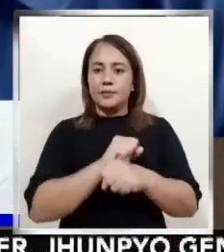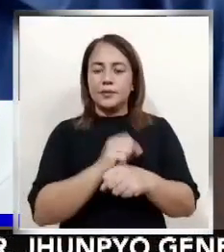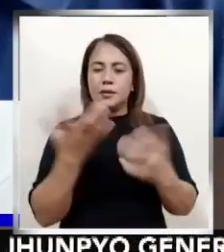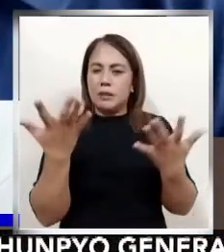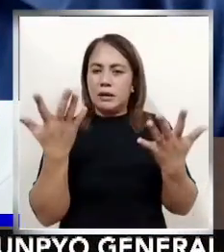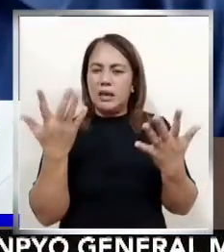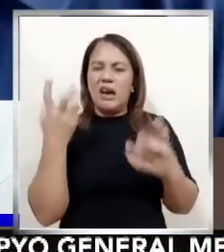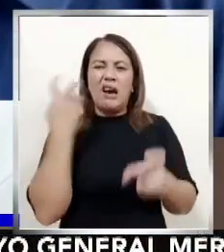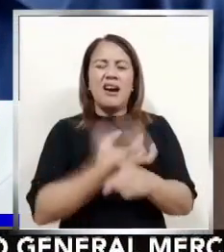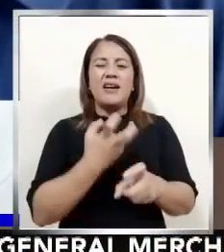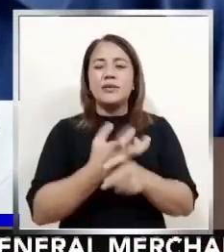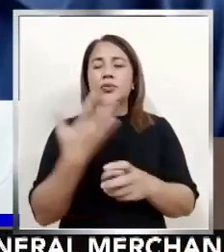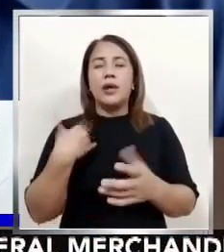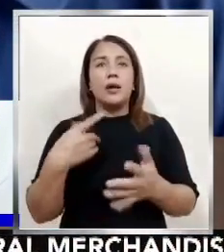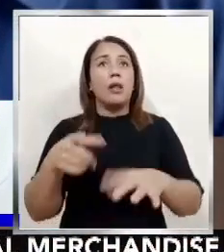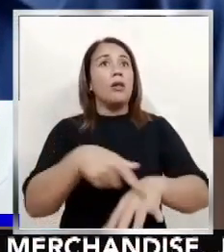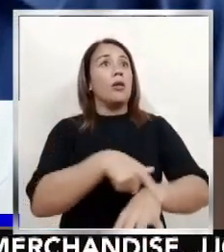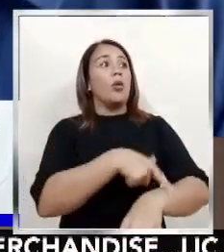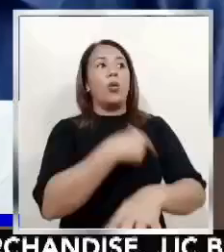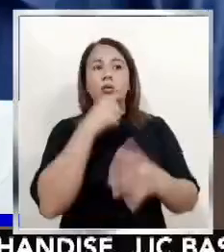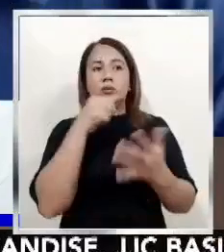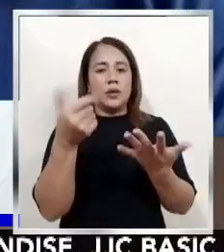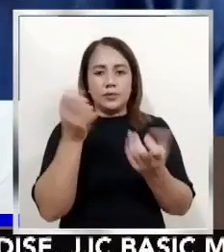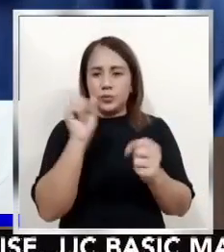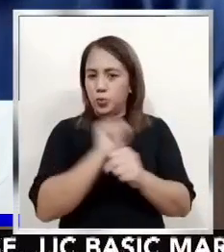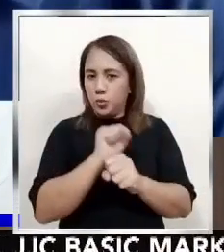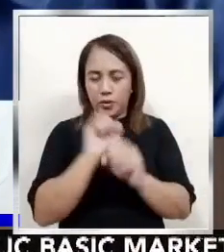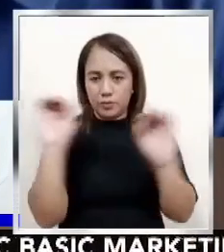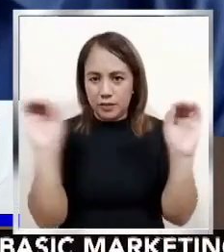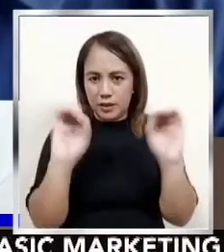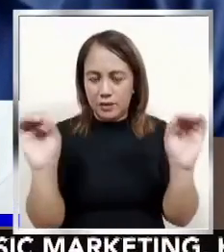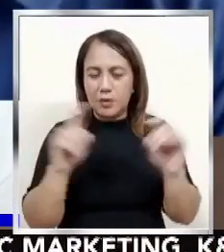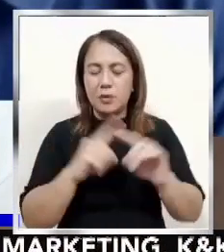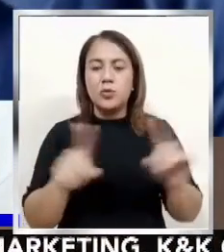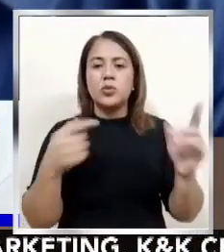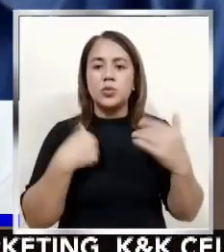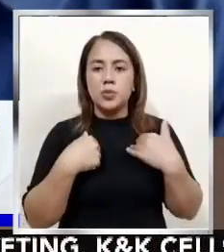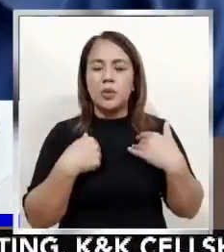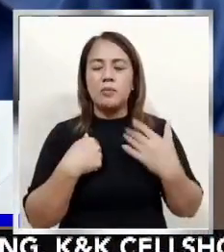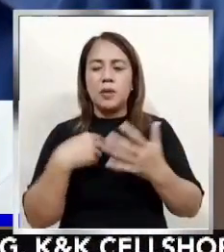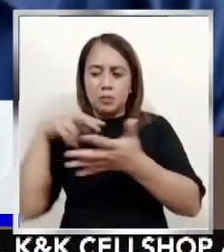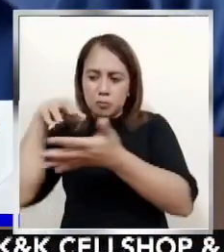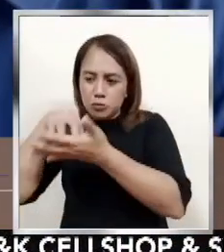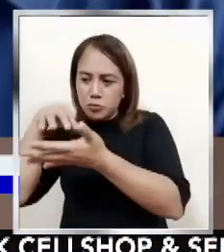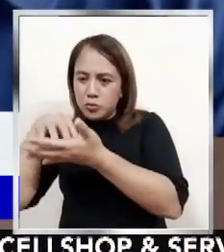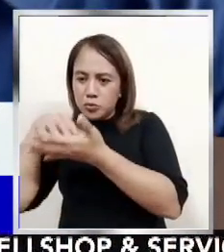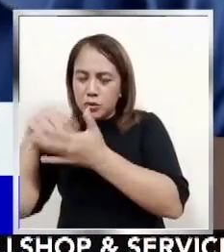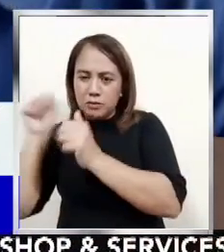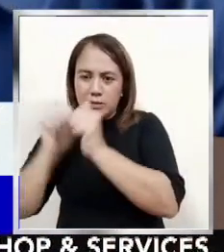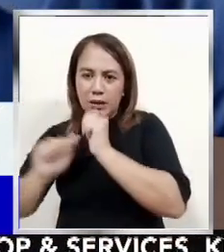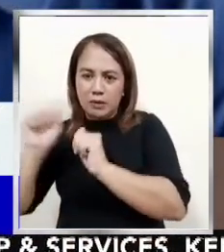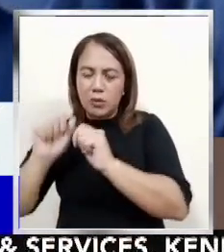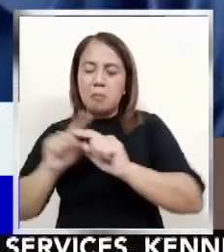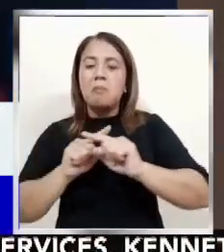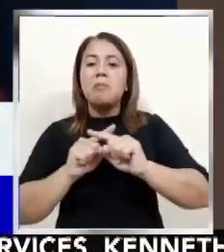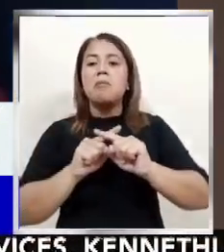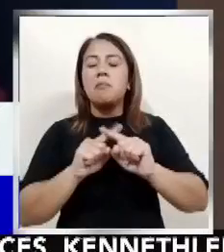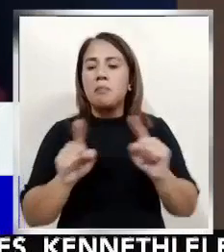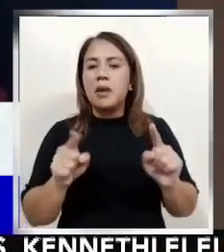ko nang hindi nag-aral. Academically, inaaral ko yung script ko. Pero dun ko na-experience